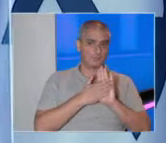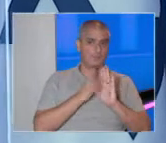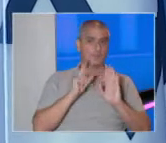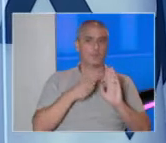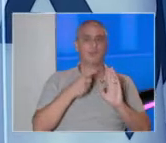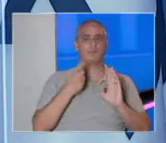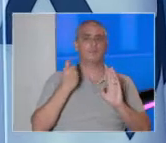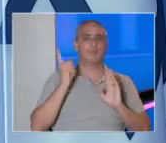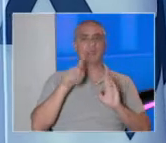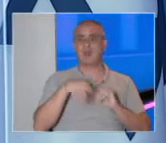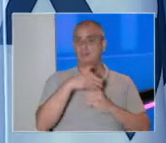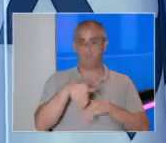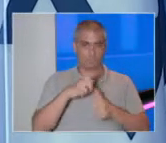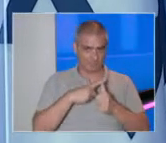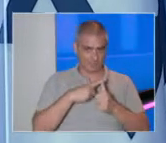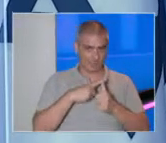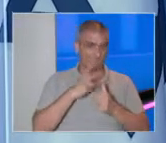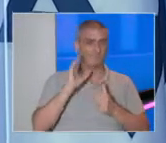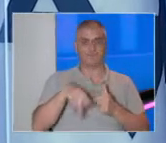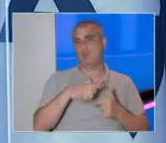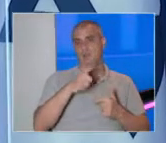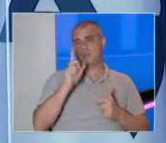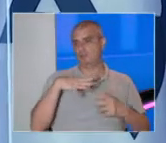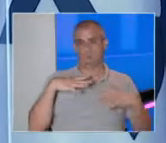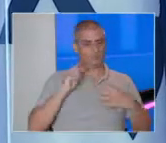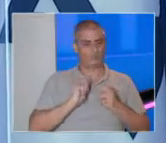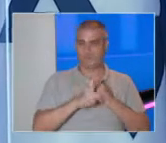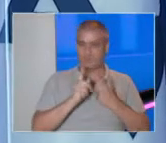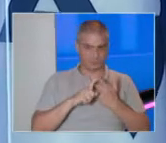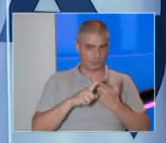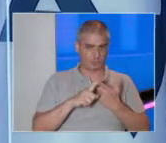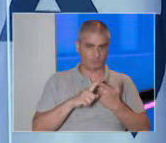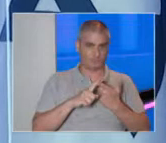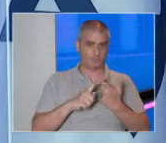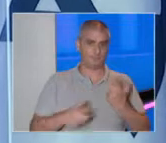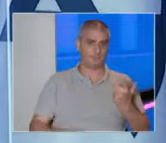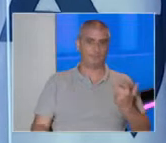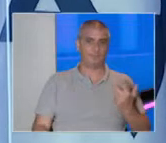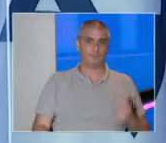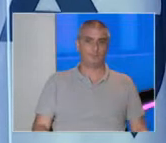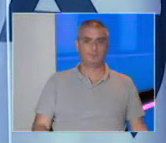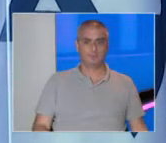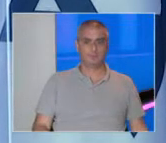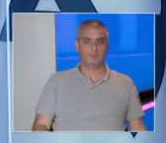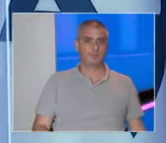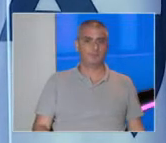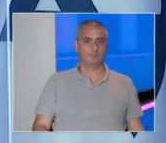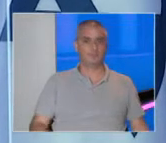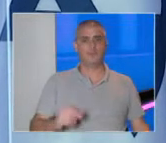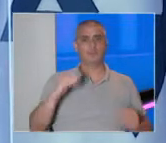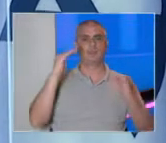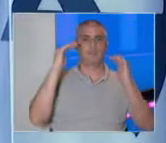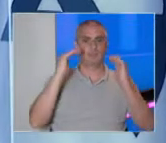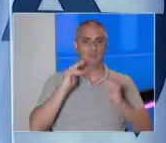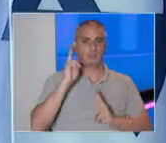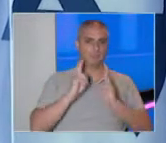אלף מובטלים ואנשים הנמצאים בחל"ת, ובטח ובטח זה לא מוריד מסדר היום ירידה